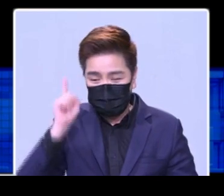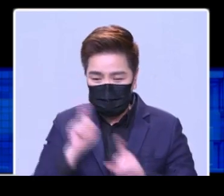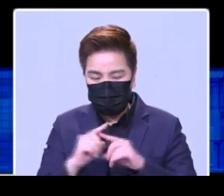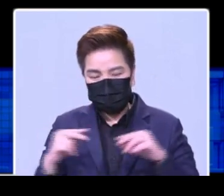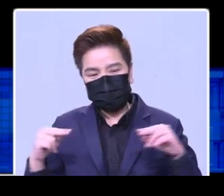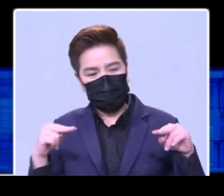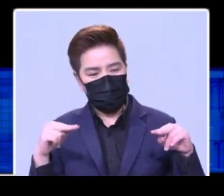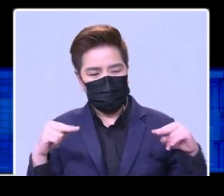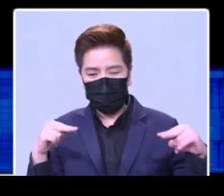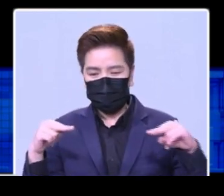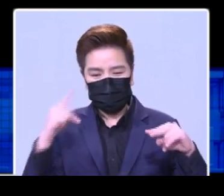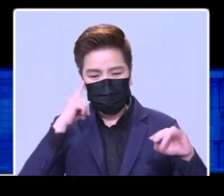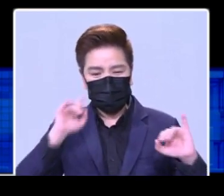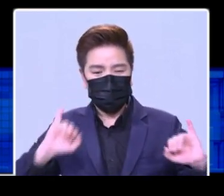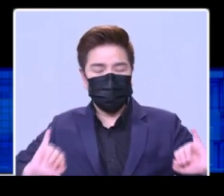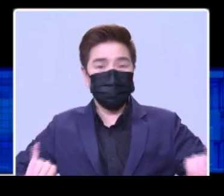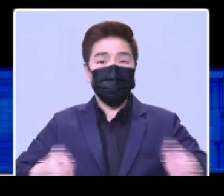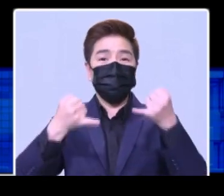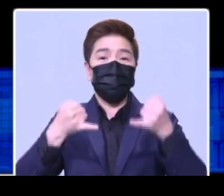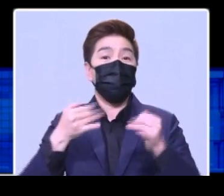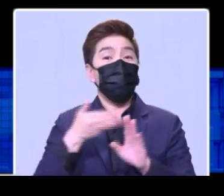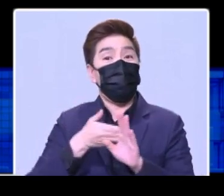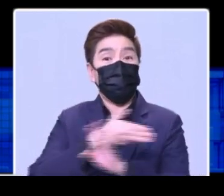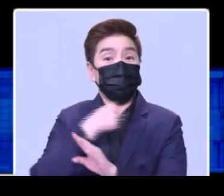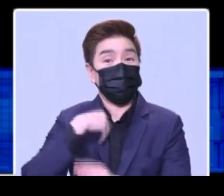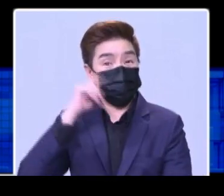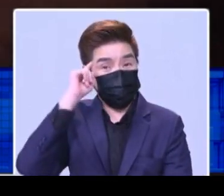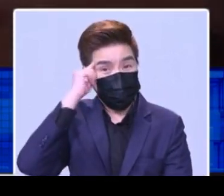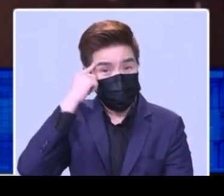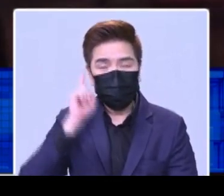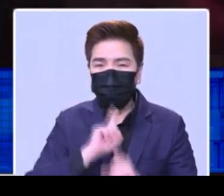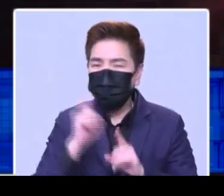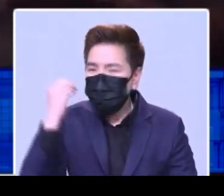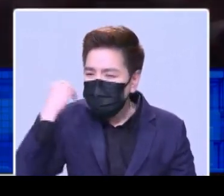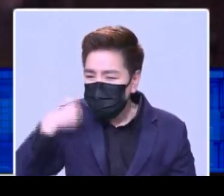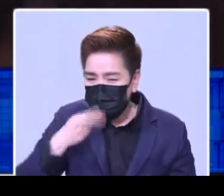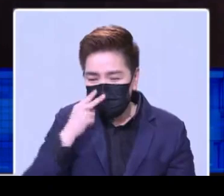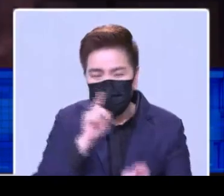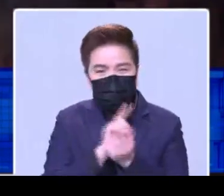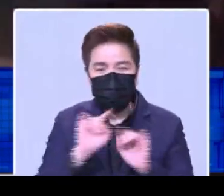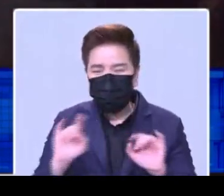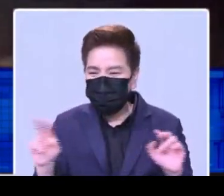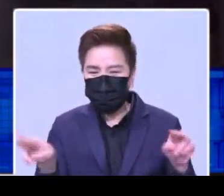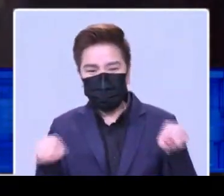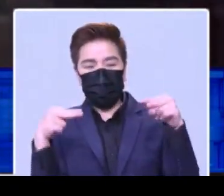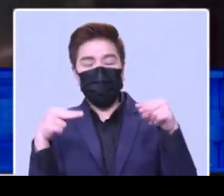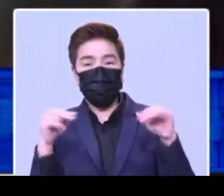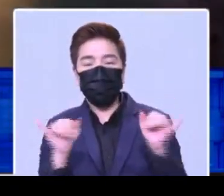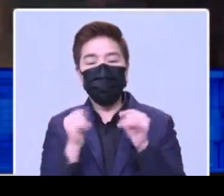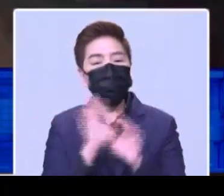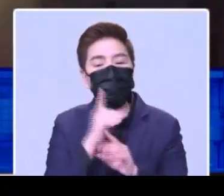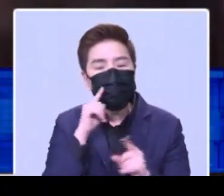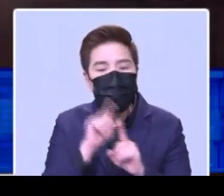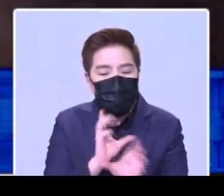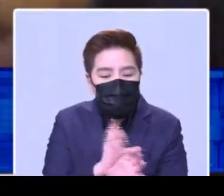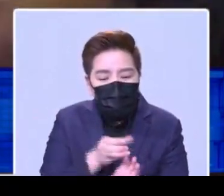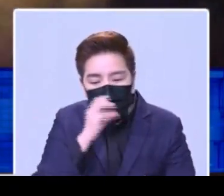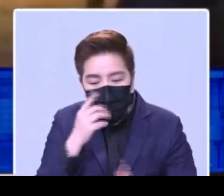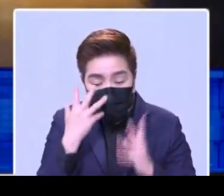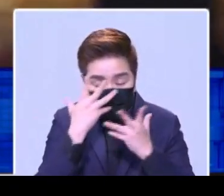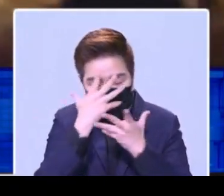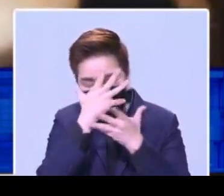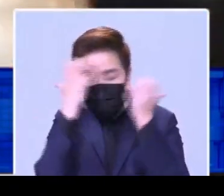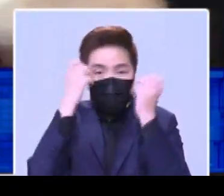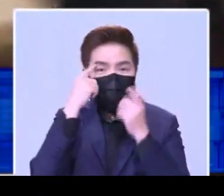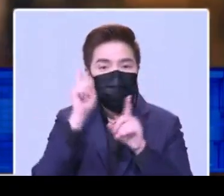งอาจจะเป็นคู่อริกันมาก่อนหรือเปล่าแต่บางทีทุกหลายเหตุการณ์นะคุณธีรวัฒน์นะไม่ต้องคอมเมนต์กันหรอกพอเล่าเข้าปากกันเนี่ยอารมณ์มันเพี้ยน สม